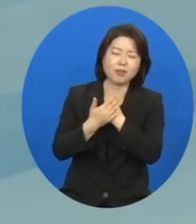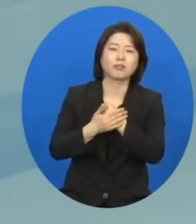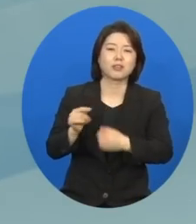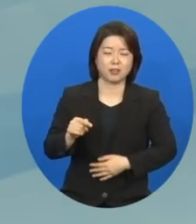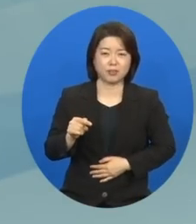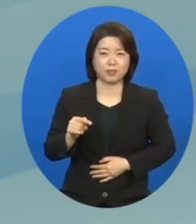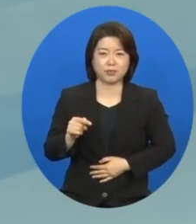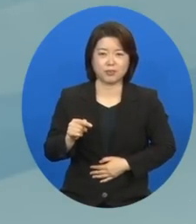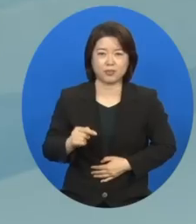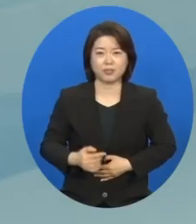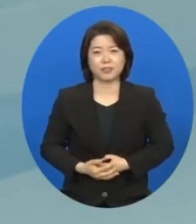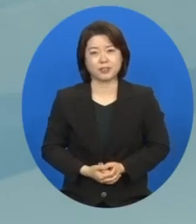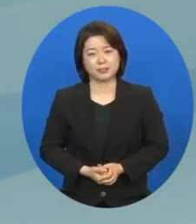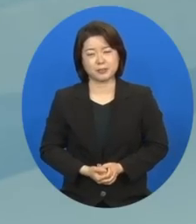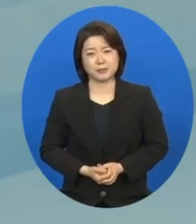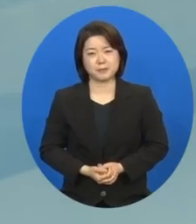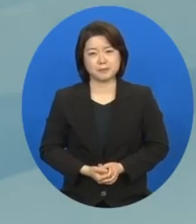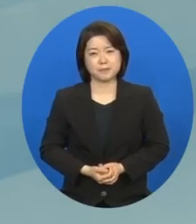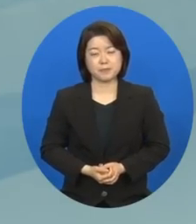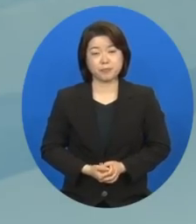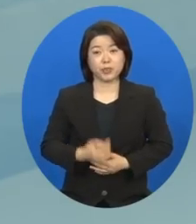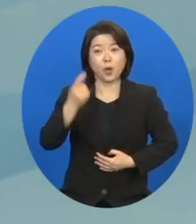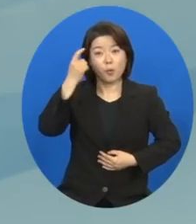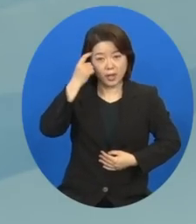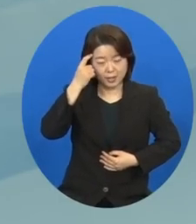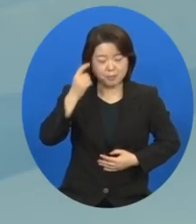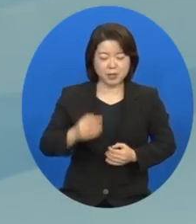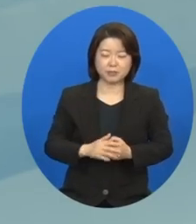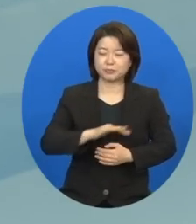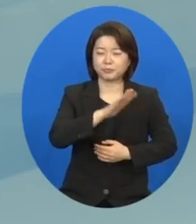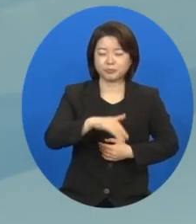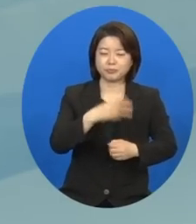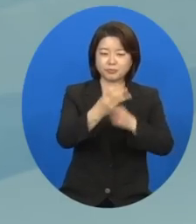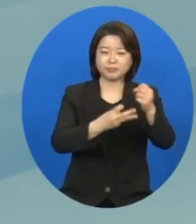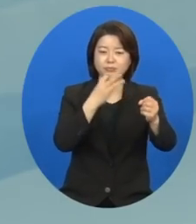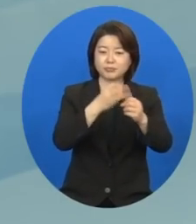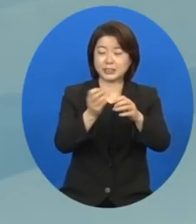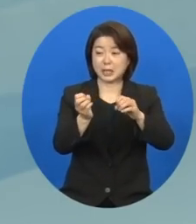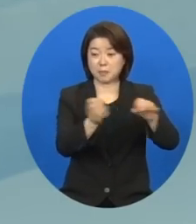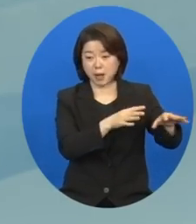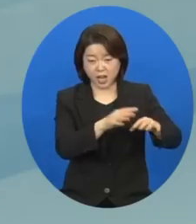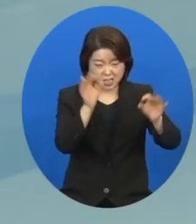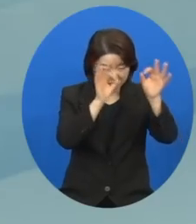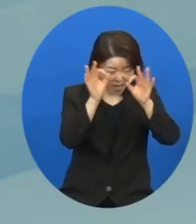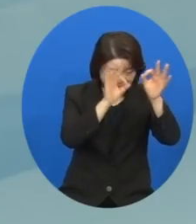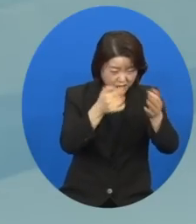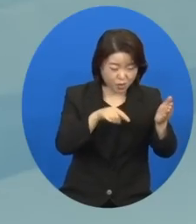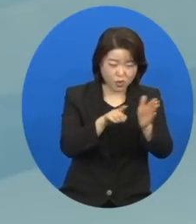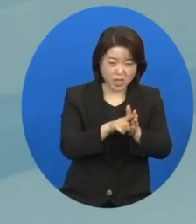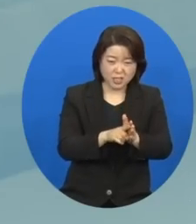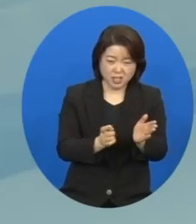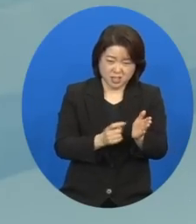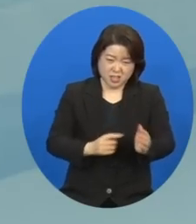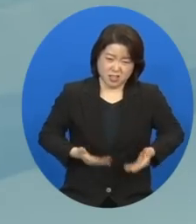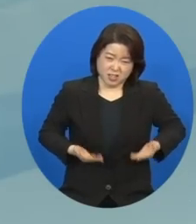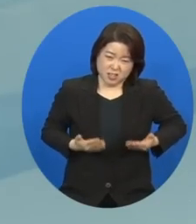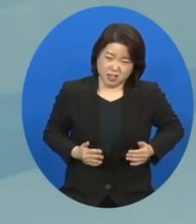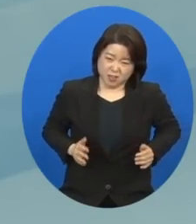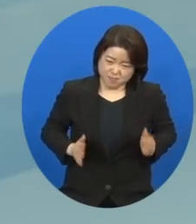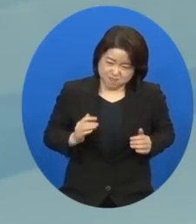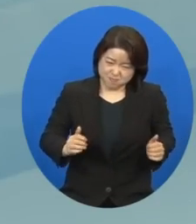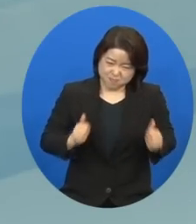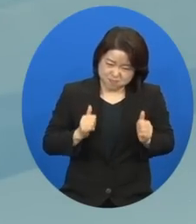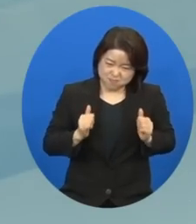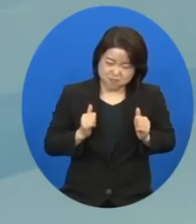은혜인 것입니다. 왜냐하면 하나님은 우리가 잃어버린 13년을 찾기 위해서 쫓아가야 된다, 서둘러 가야 된다, 그렇지 않으면 너가